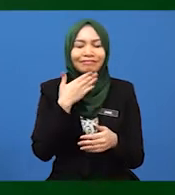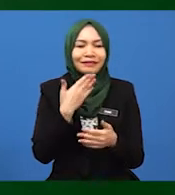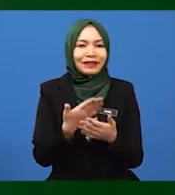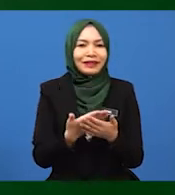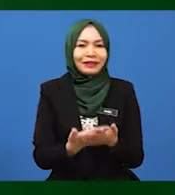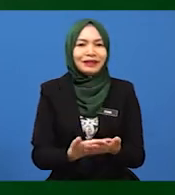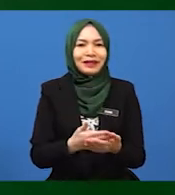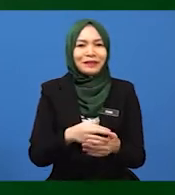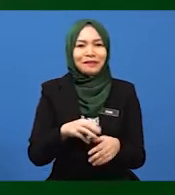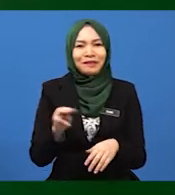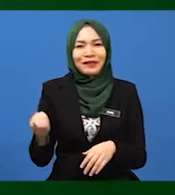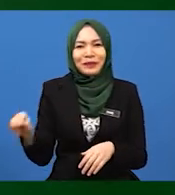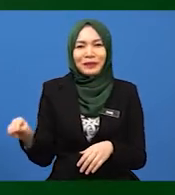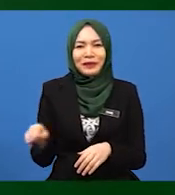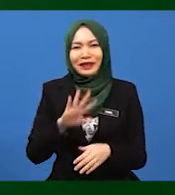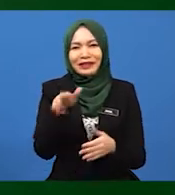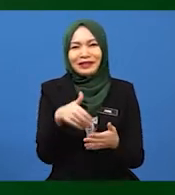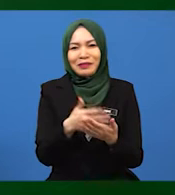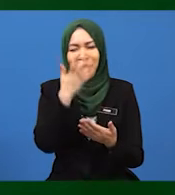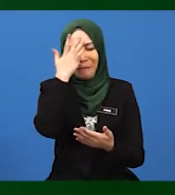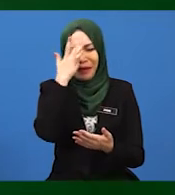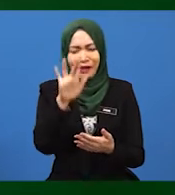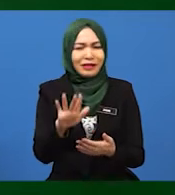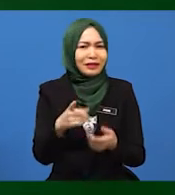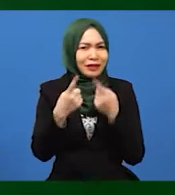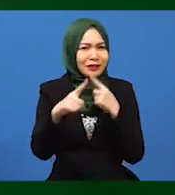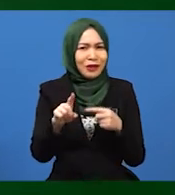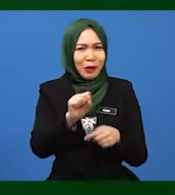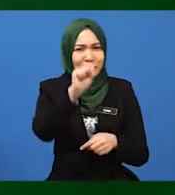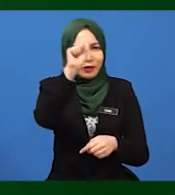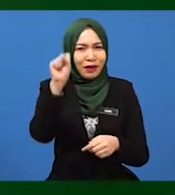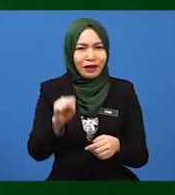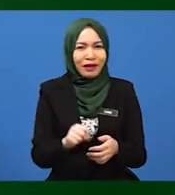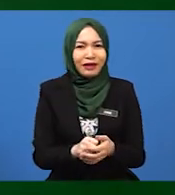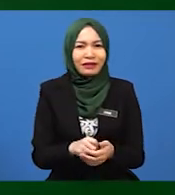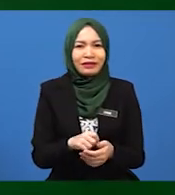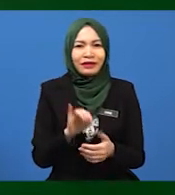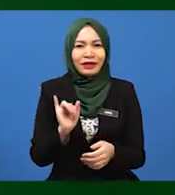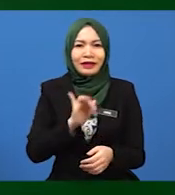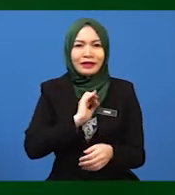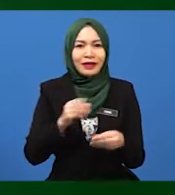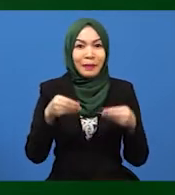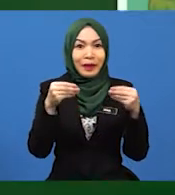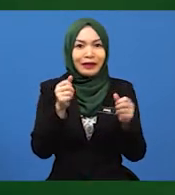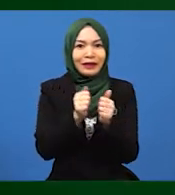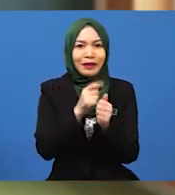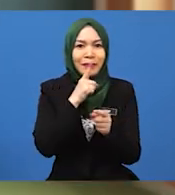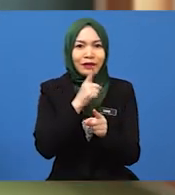Bagus, murid-murid. Wah, pandai kamu menjawab soalan yang diberikan dengan